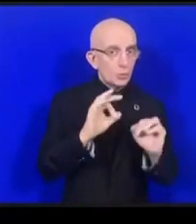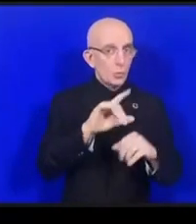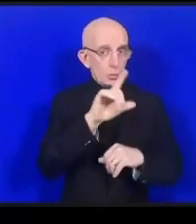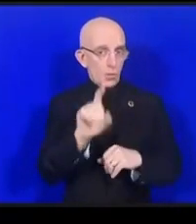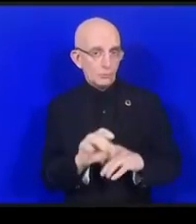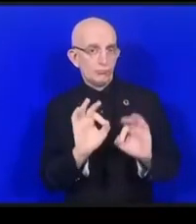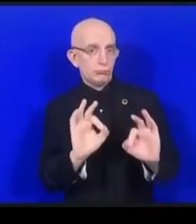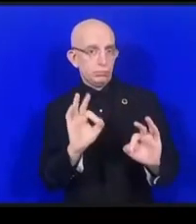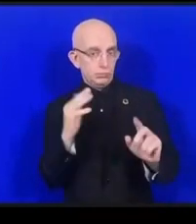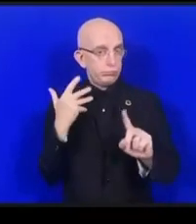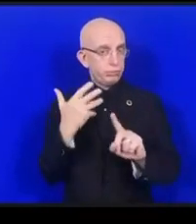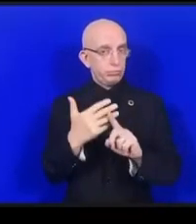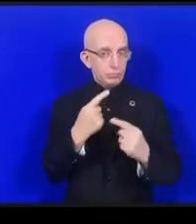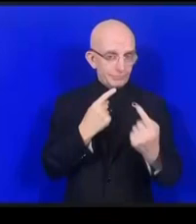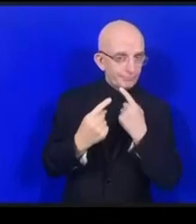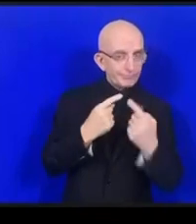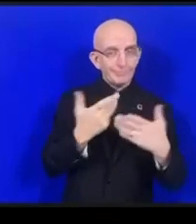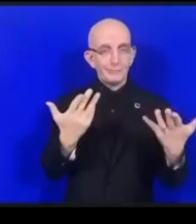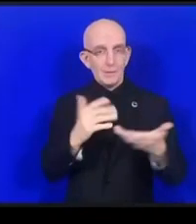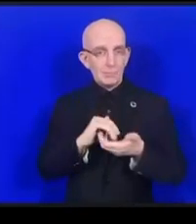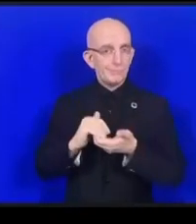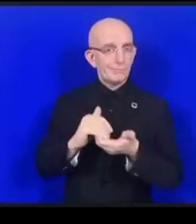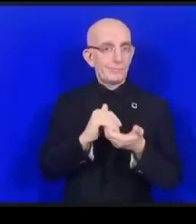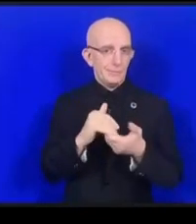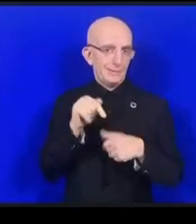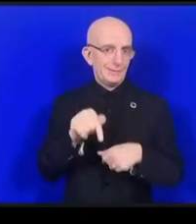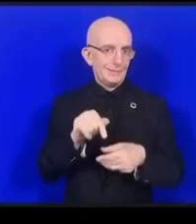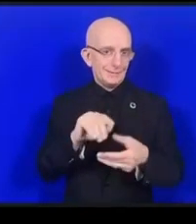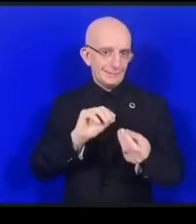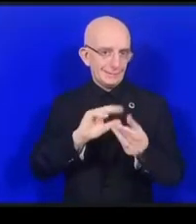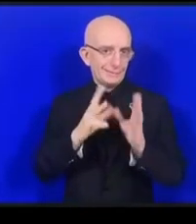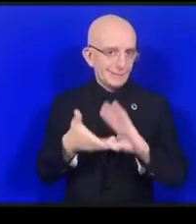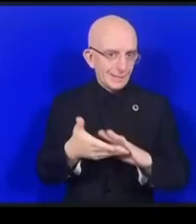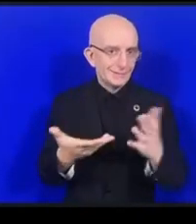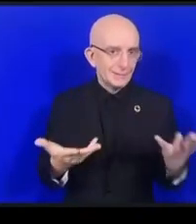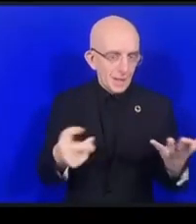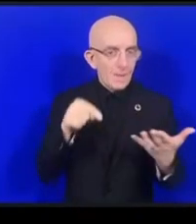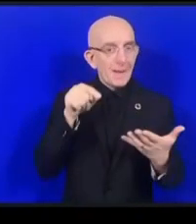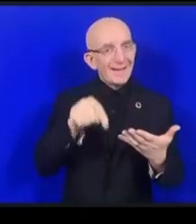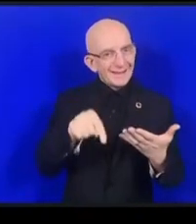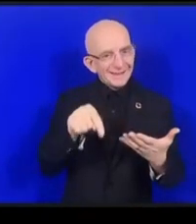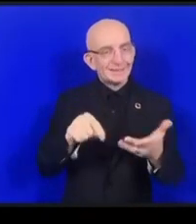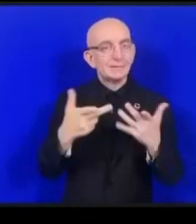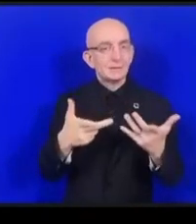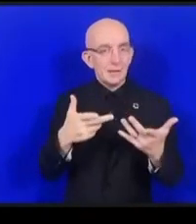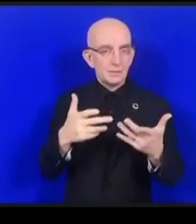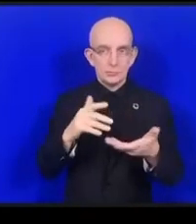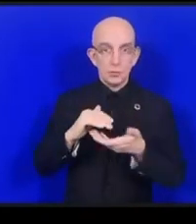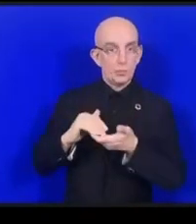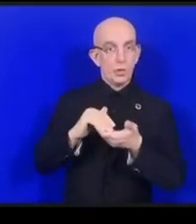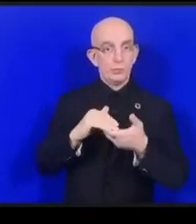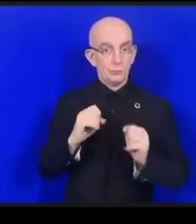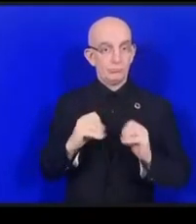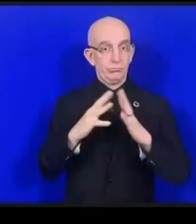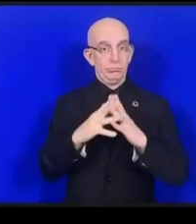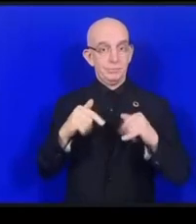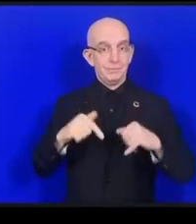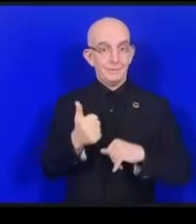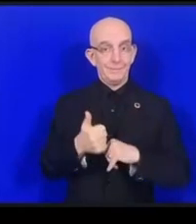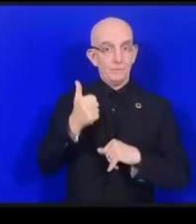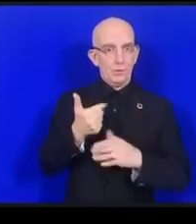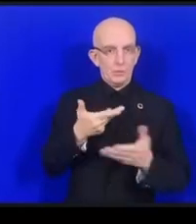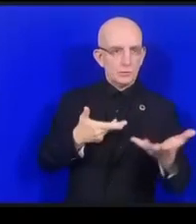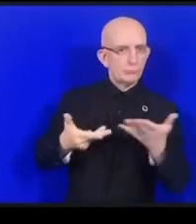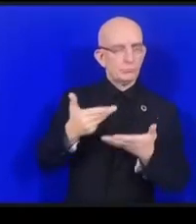до того как всё приобрело тот вид который оно